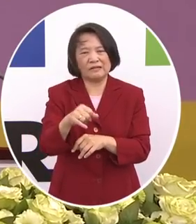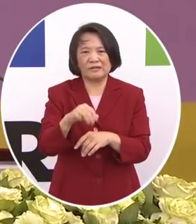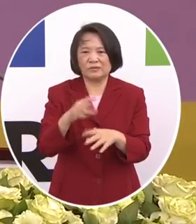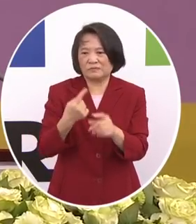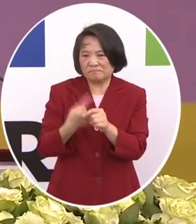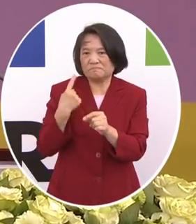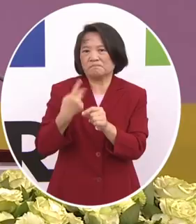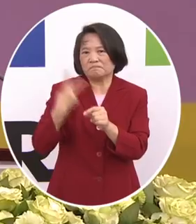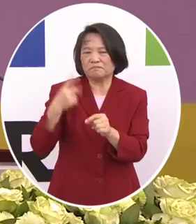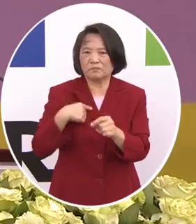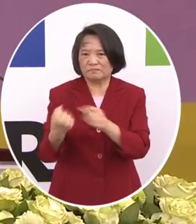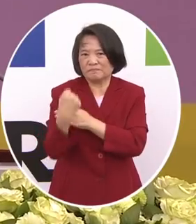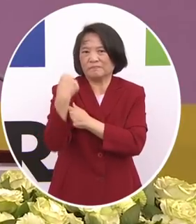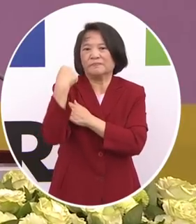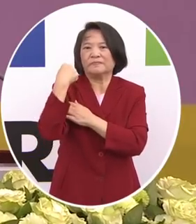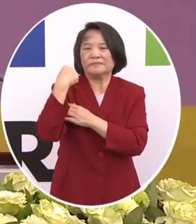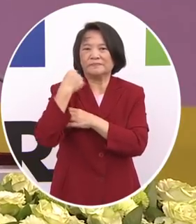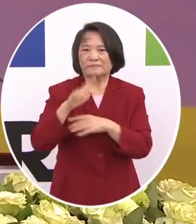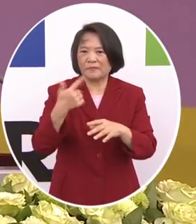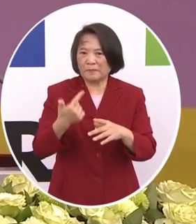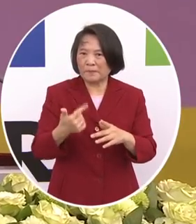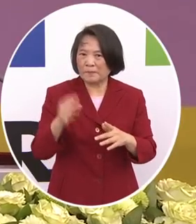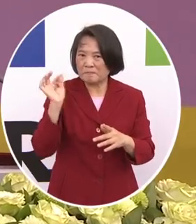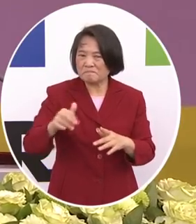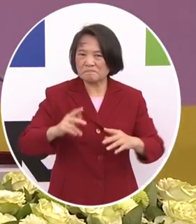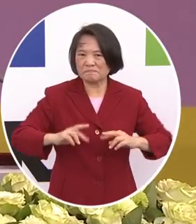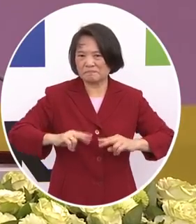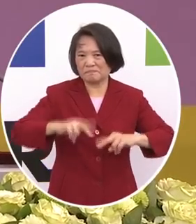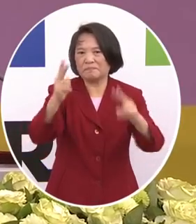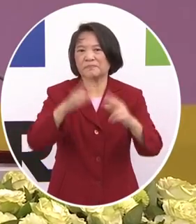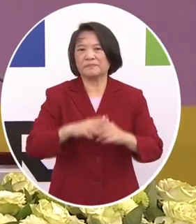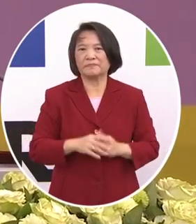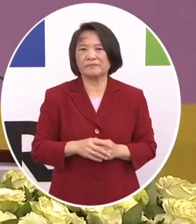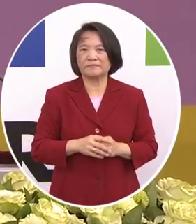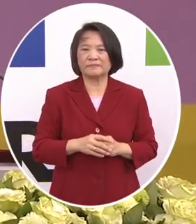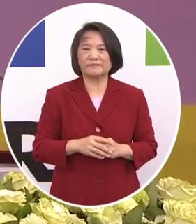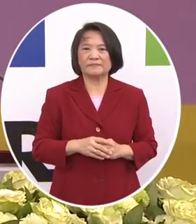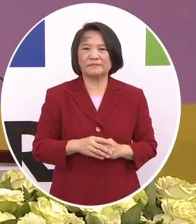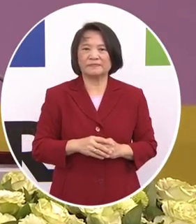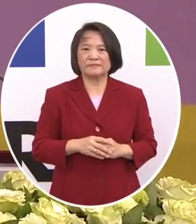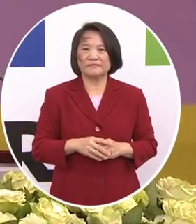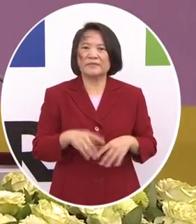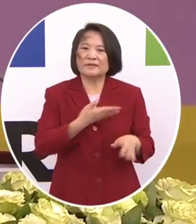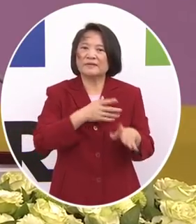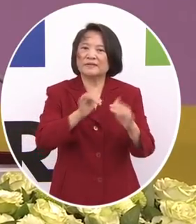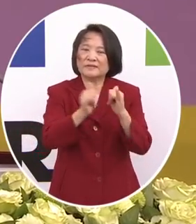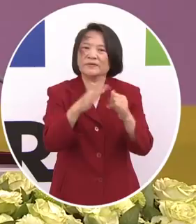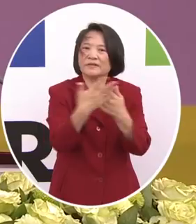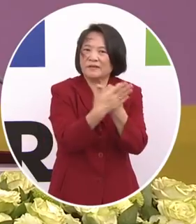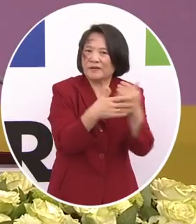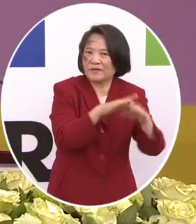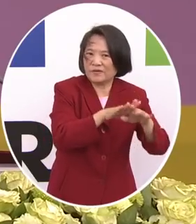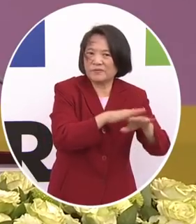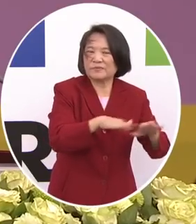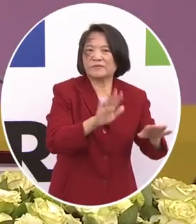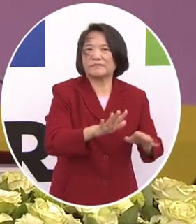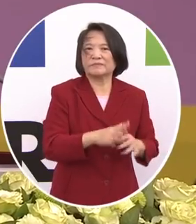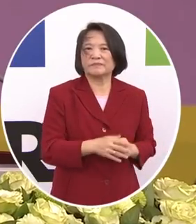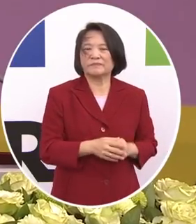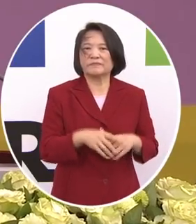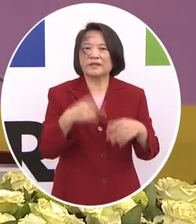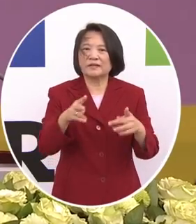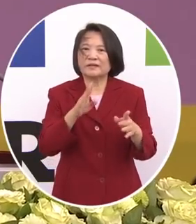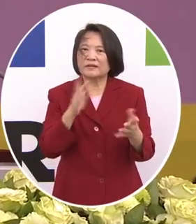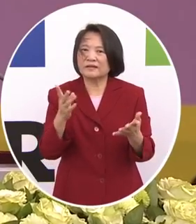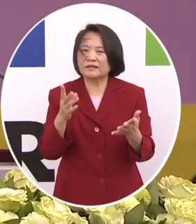乎是用急行军的速度来健全社会安全体系。有关居住正义的问题